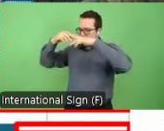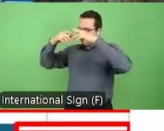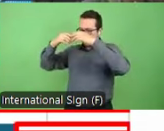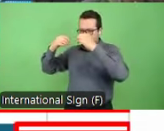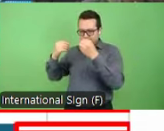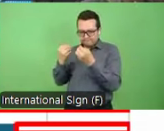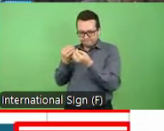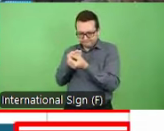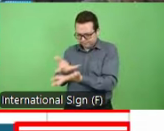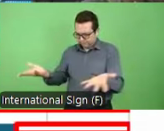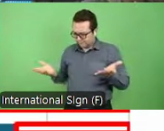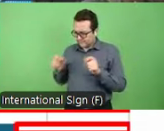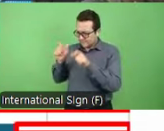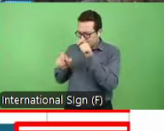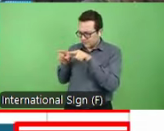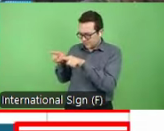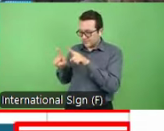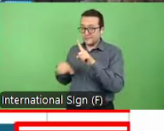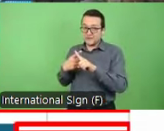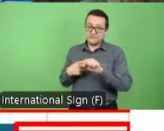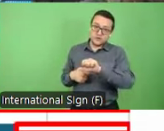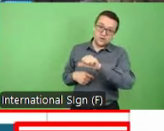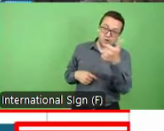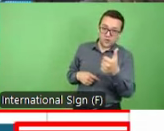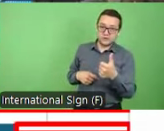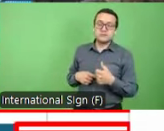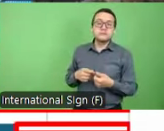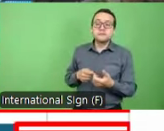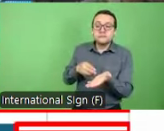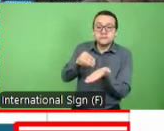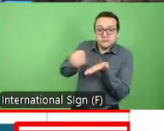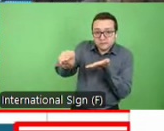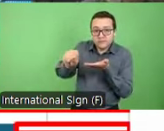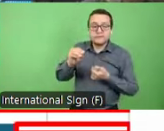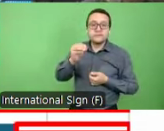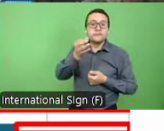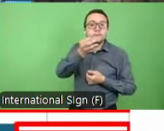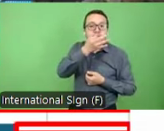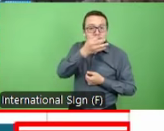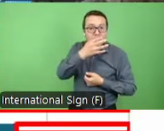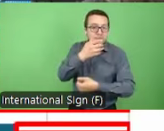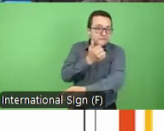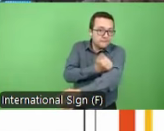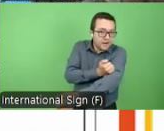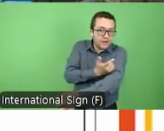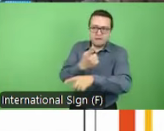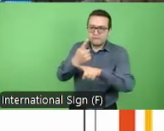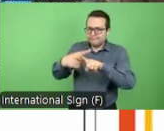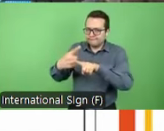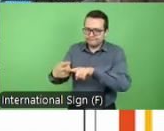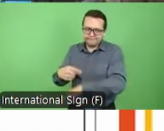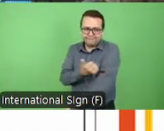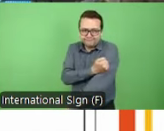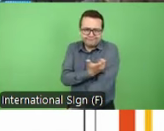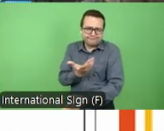santé, peso que tienen mais ciertos mercados, como es el caso del aussi medicamento, au que tiene poids un de impacto certains muy marchés, importante par sobre el exemple les gasto de bolsillo. médicaments qui ont